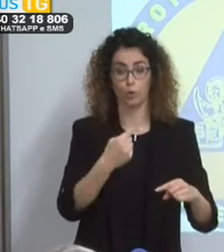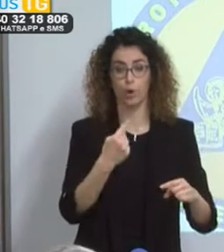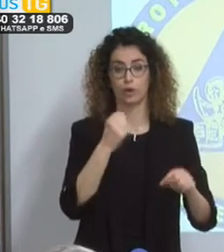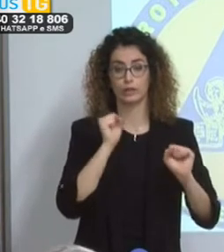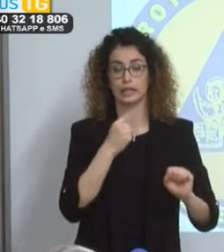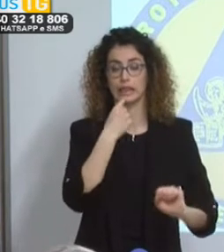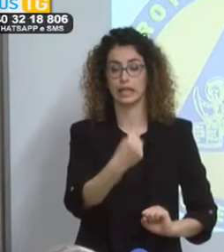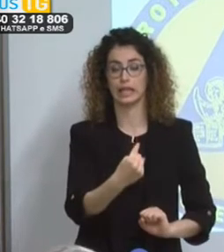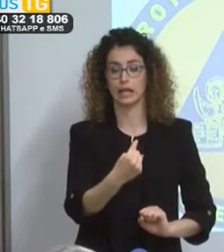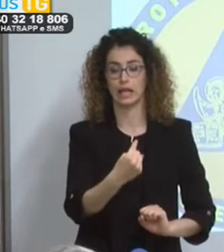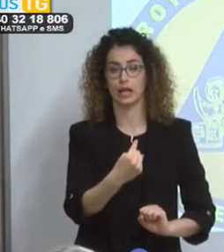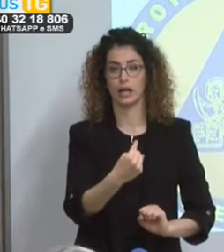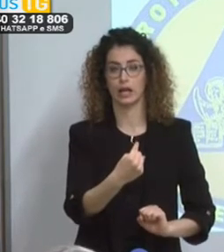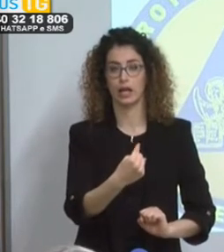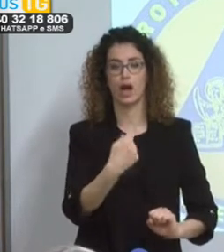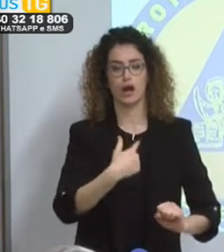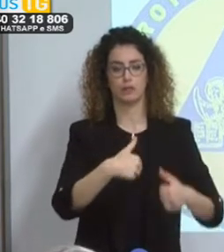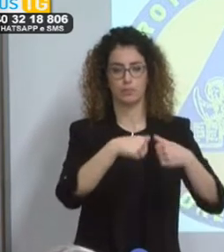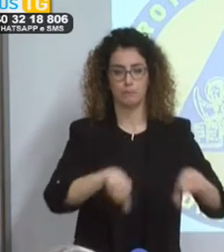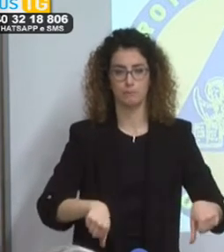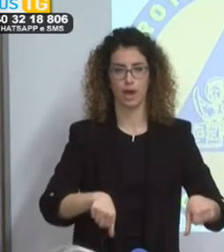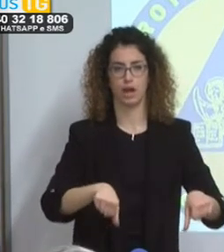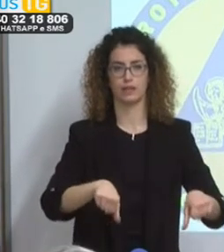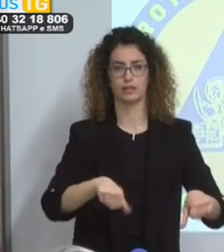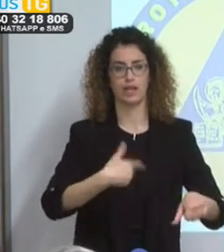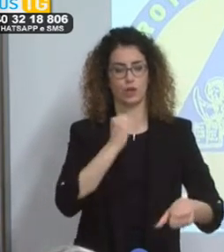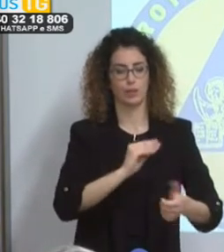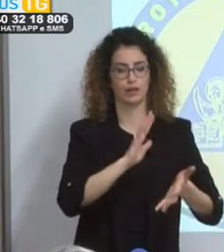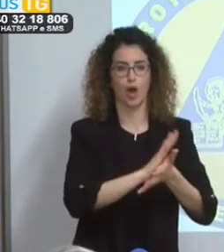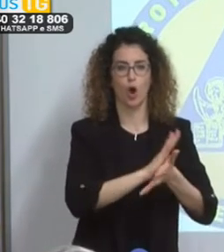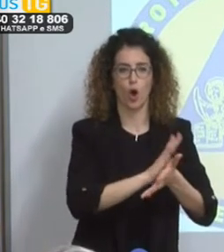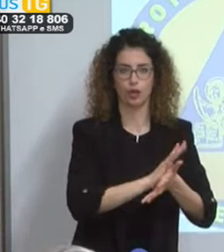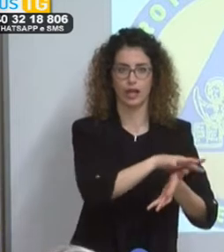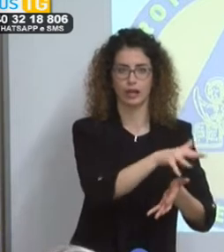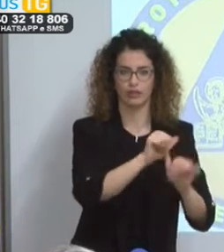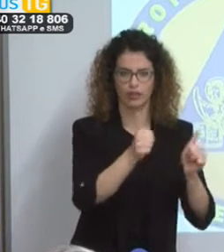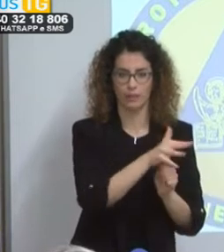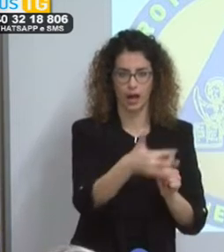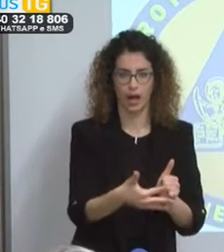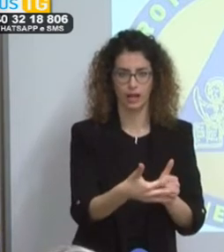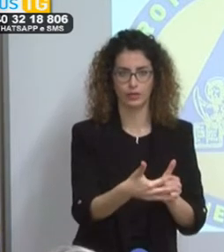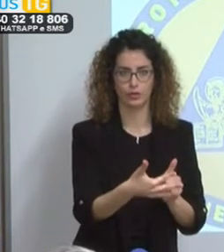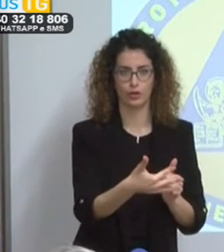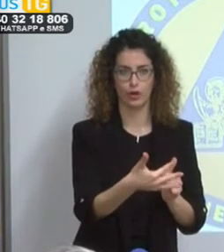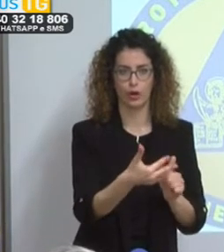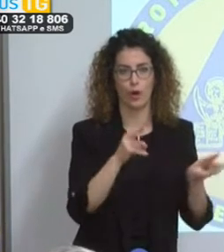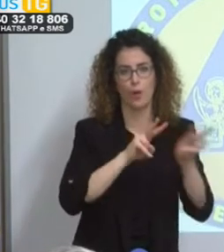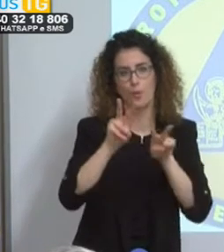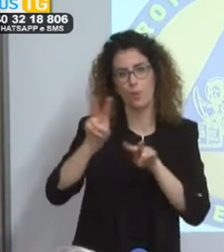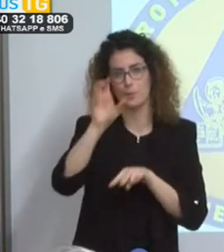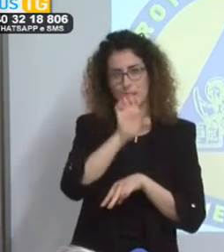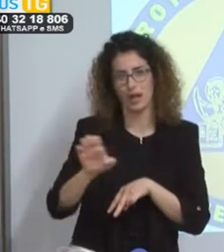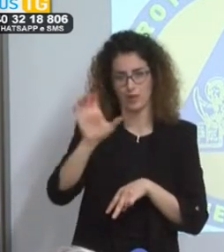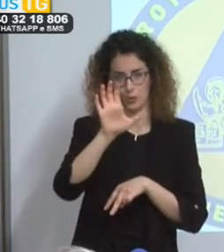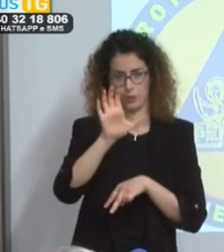per una produzione e chiedere dei subcontractor a livello degli paesi europei.